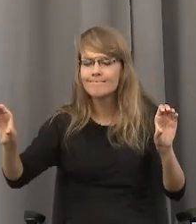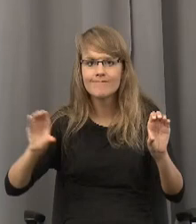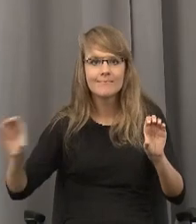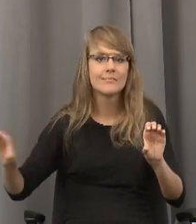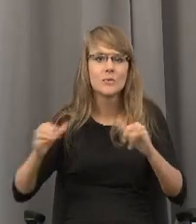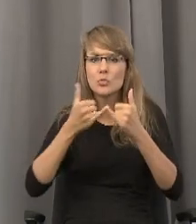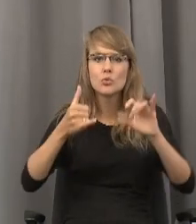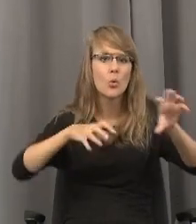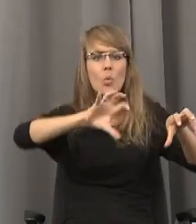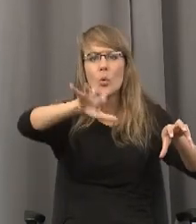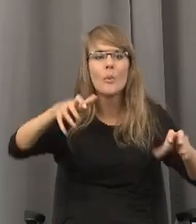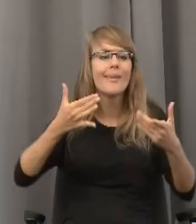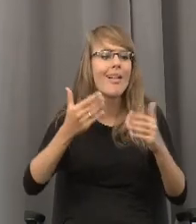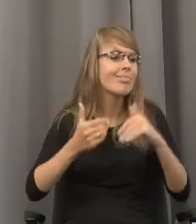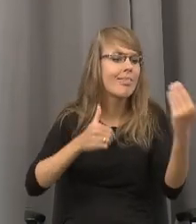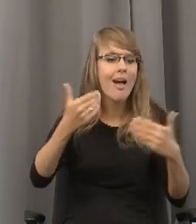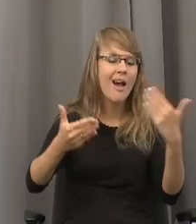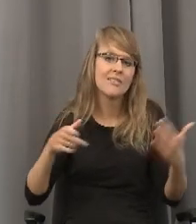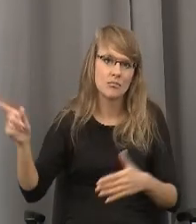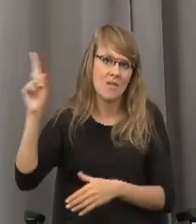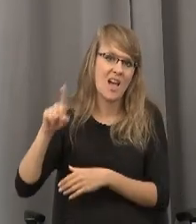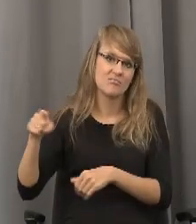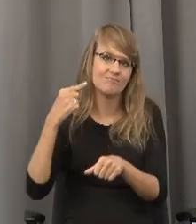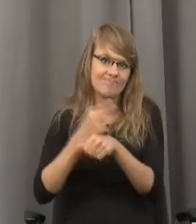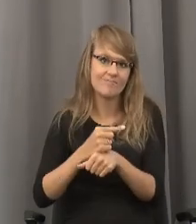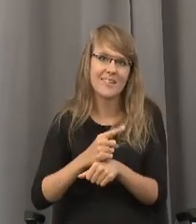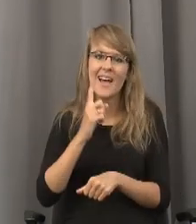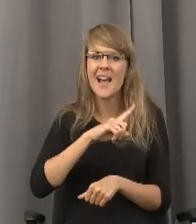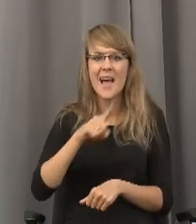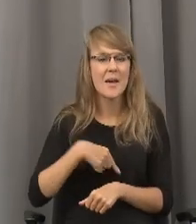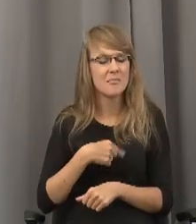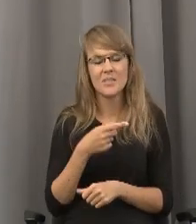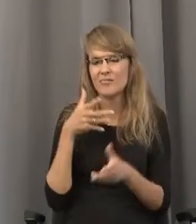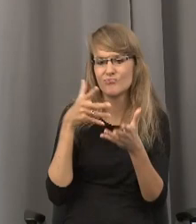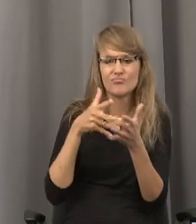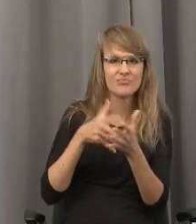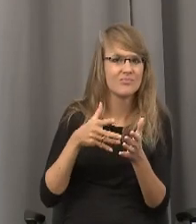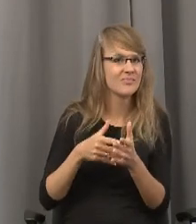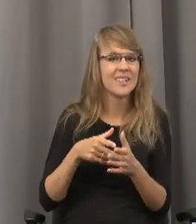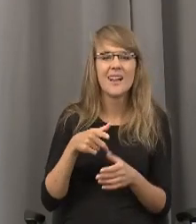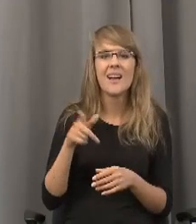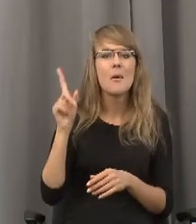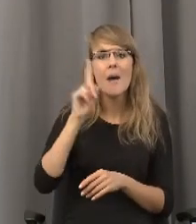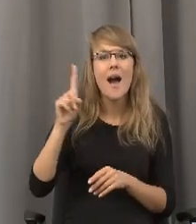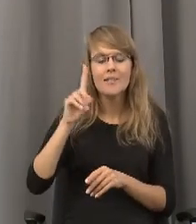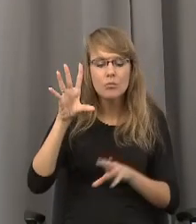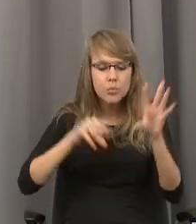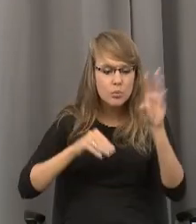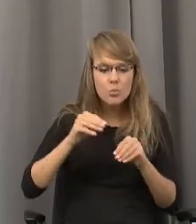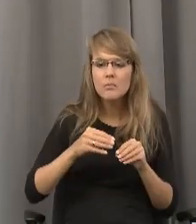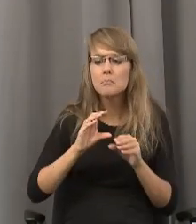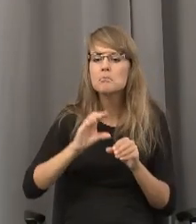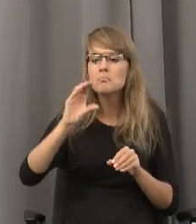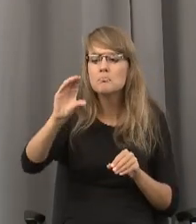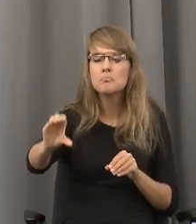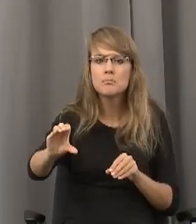każdą z dziedzin. I uważamy, że taką ewidentnie niedofinansowaną dziedziną, i mówimy to bardzo wyraźnie, NIK patrzy w takim